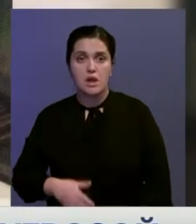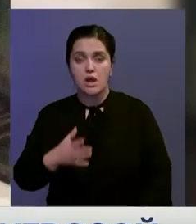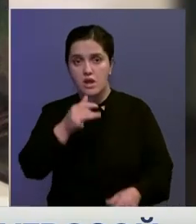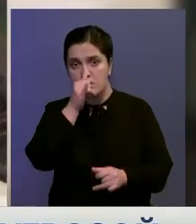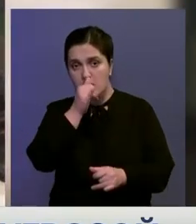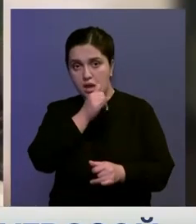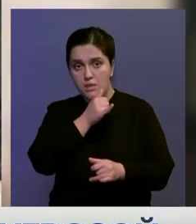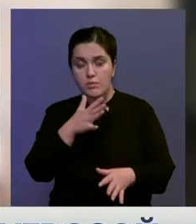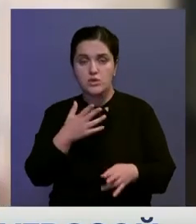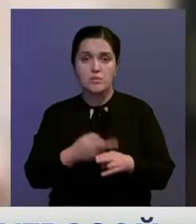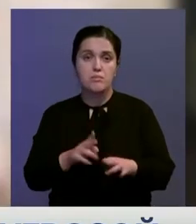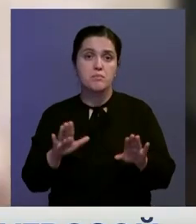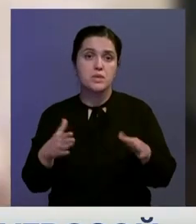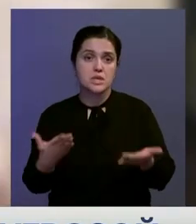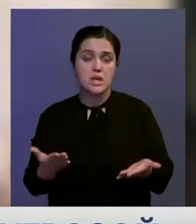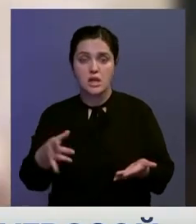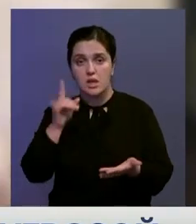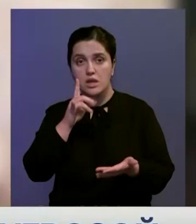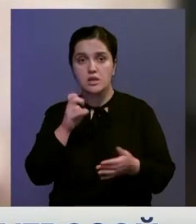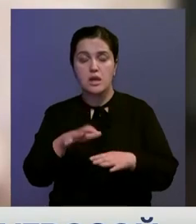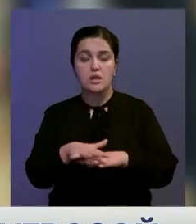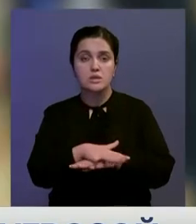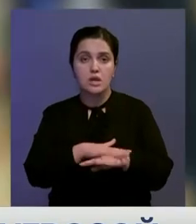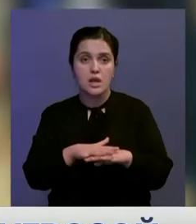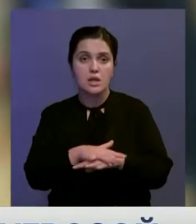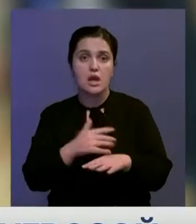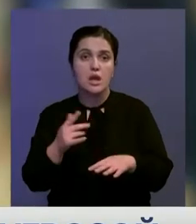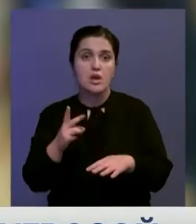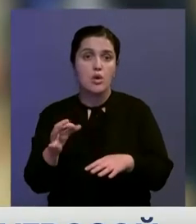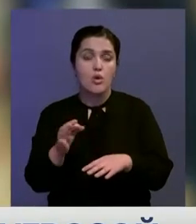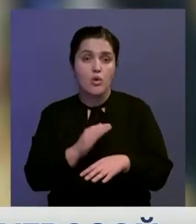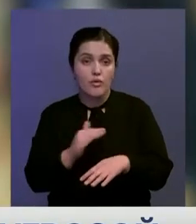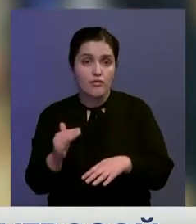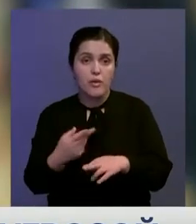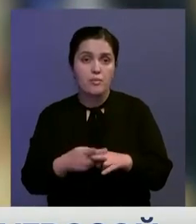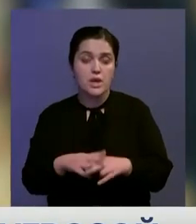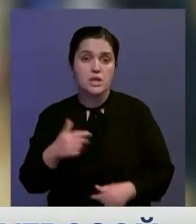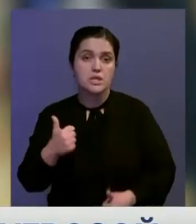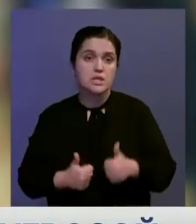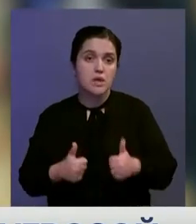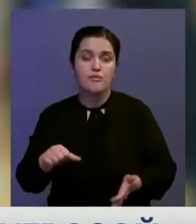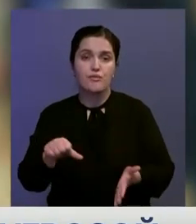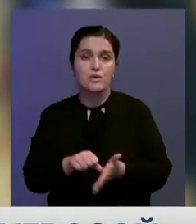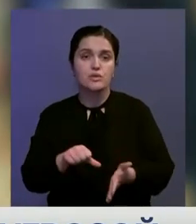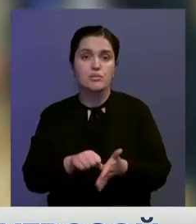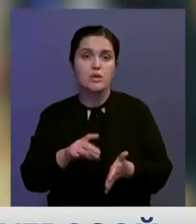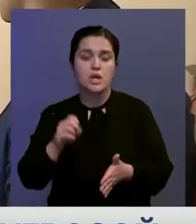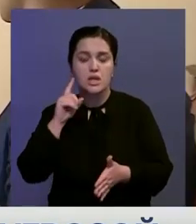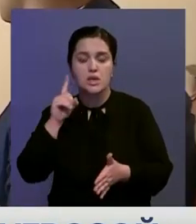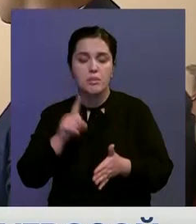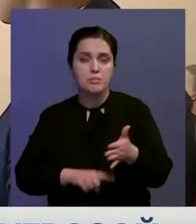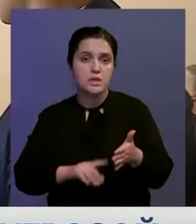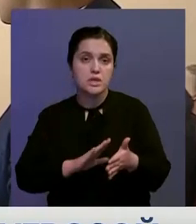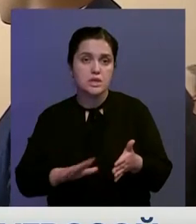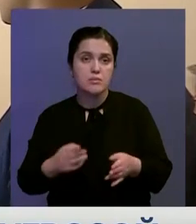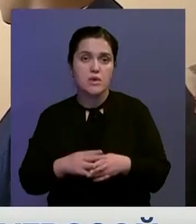можем представить этих собак как национальное достояние. На официальных кинологических соревнованиях они выступают как непризнанные породы,